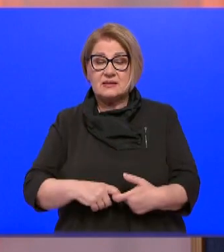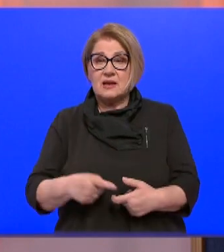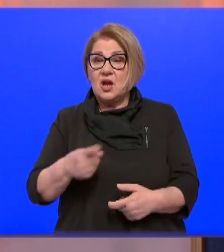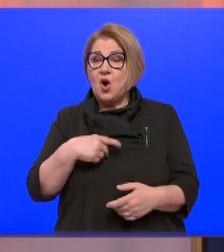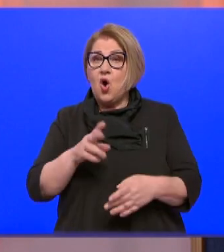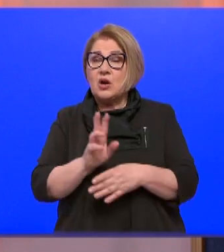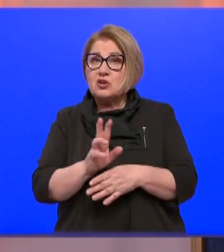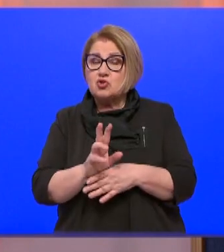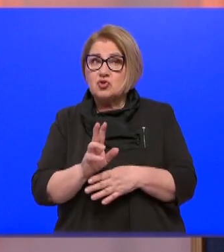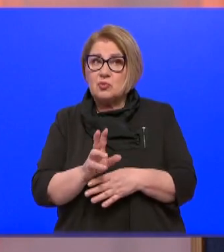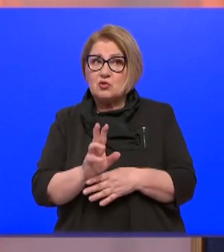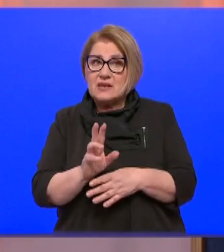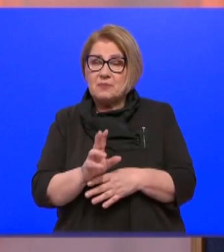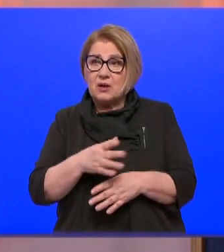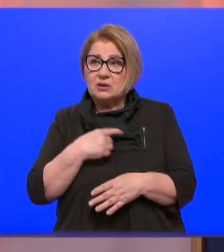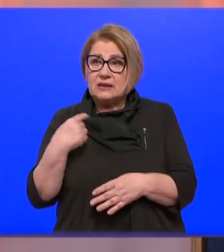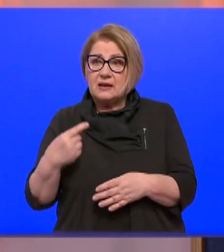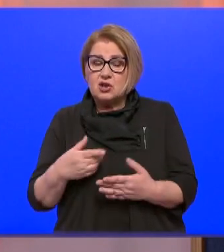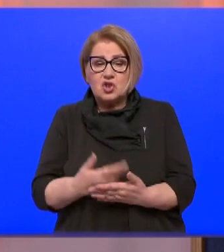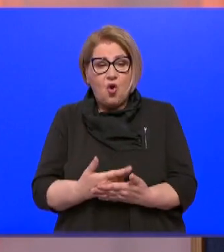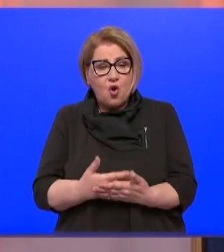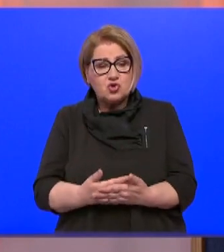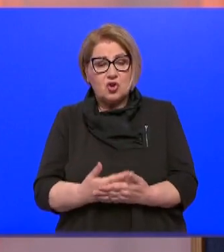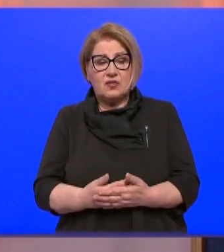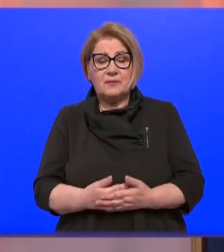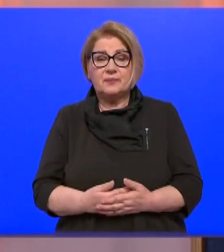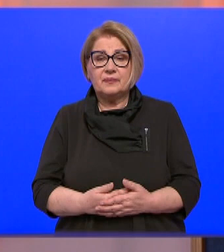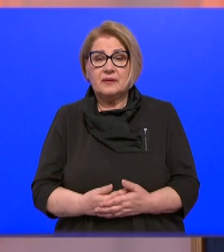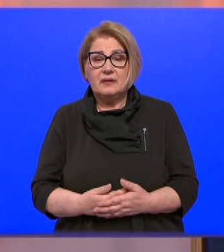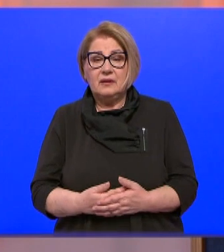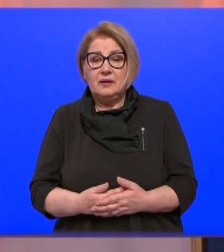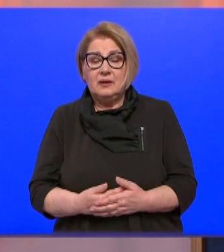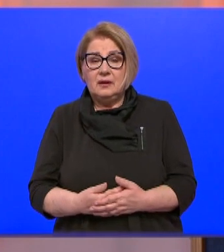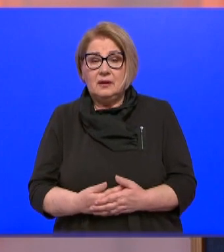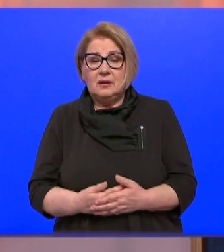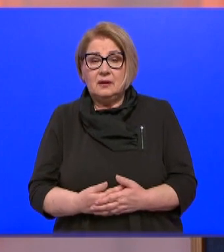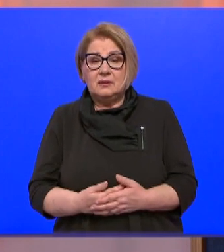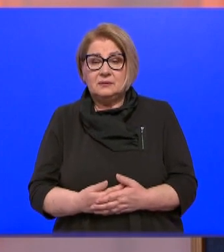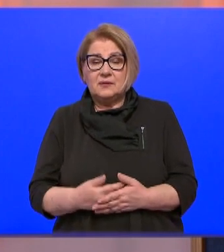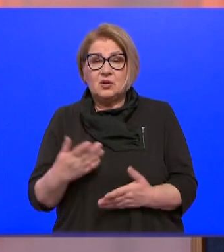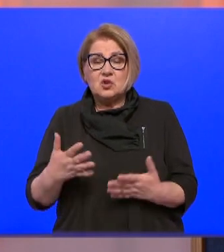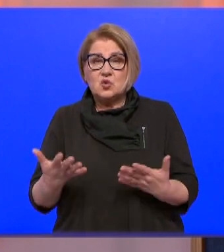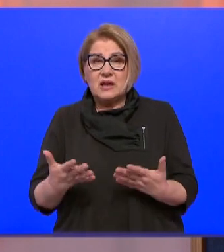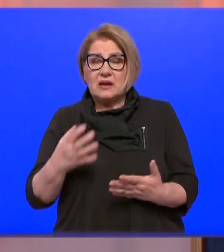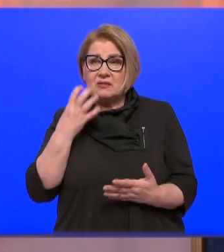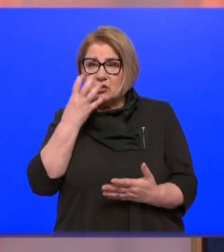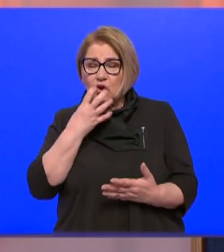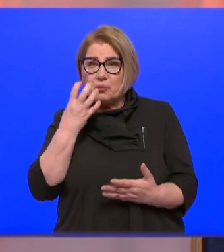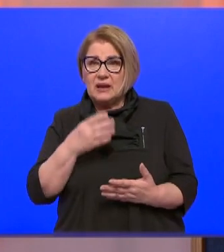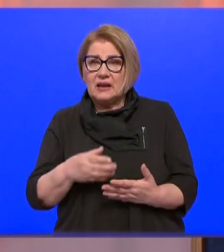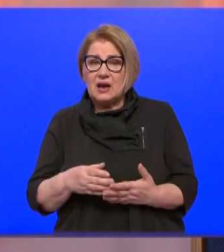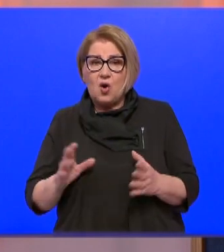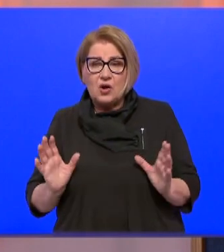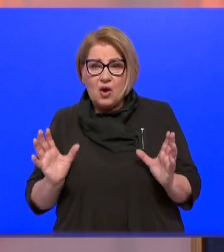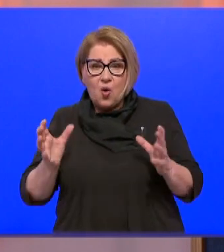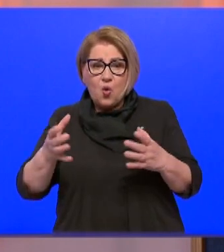čuvaju taj naš identitet, ali su one, poštovani gledatelji, i nekako toplina, naša toplina, one